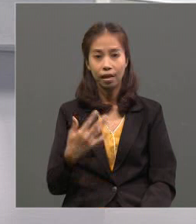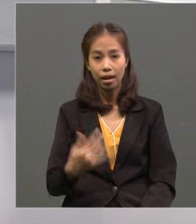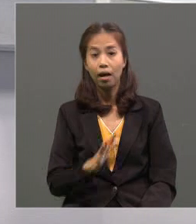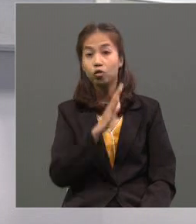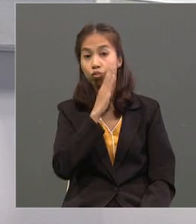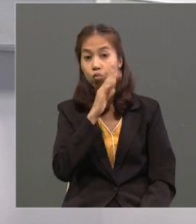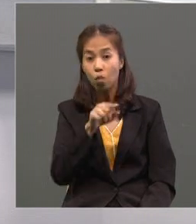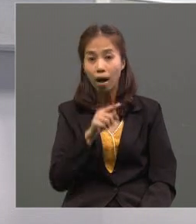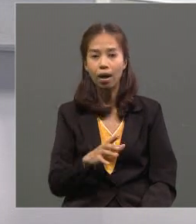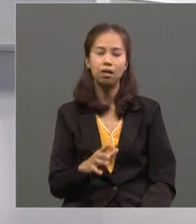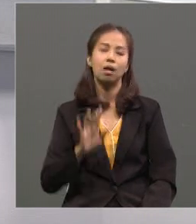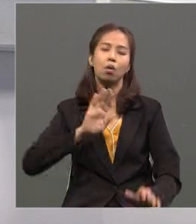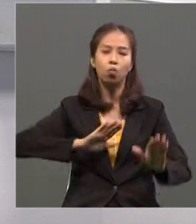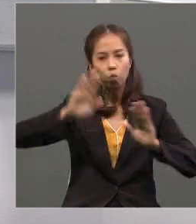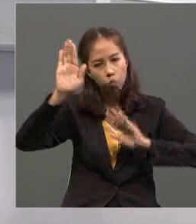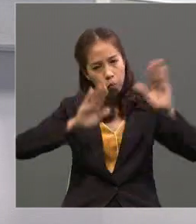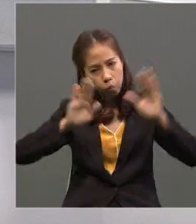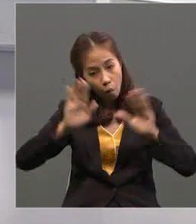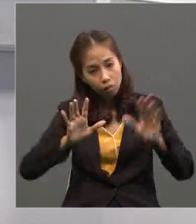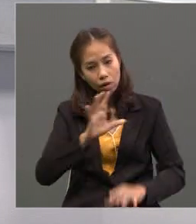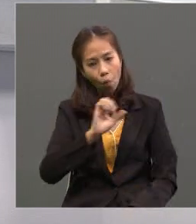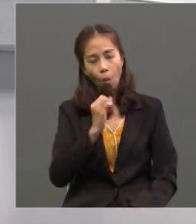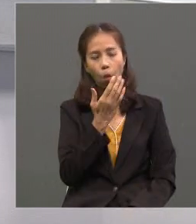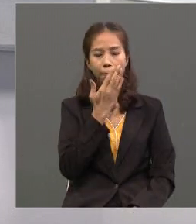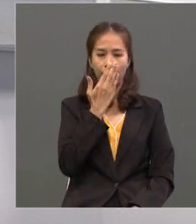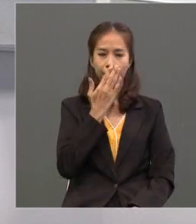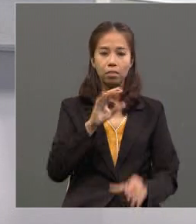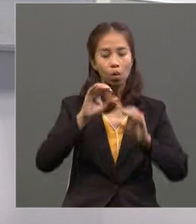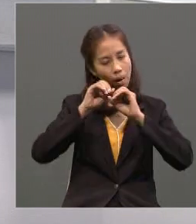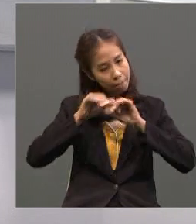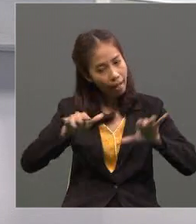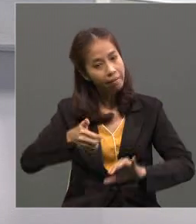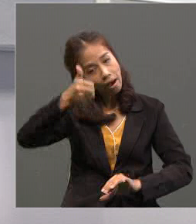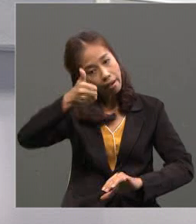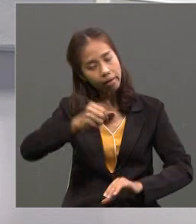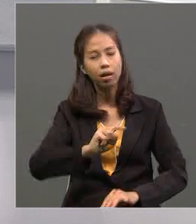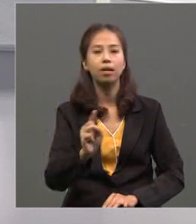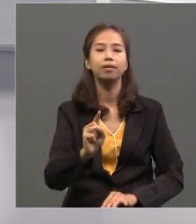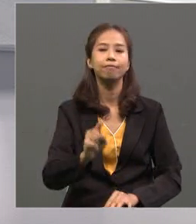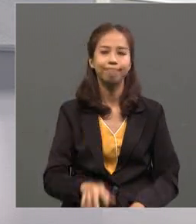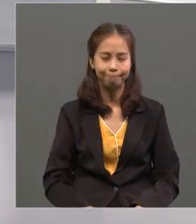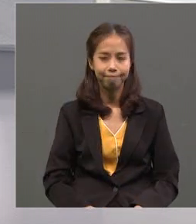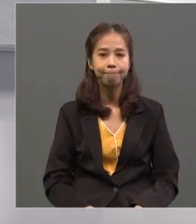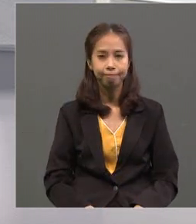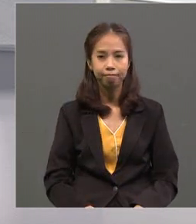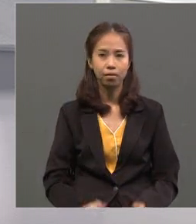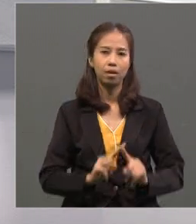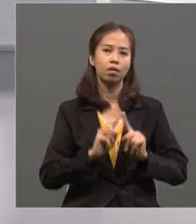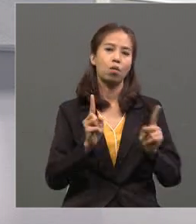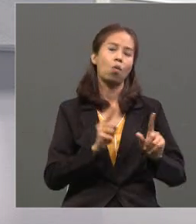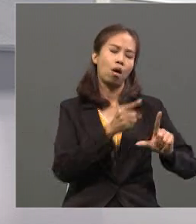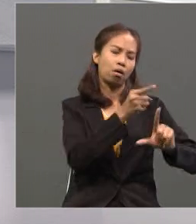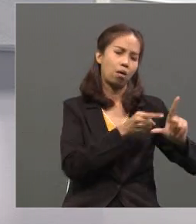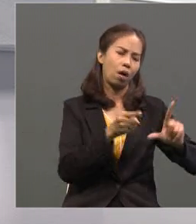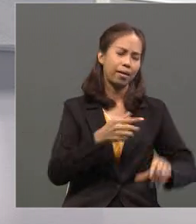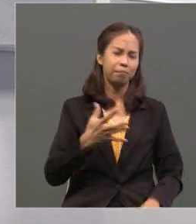จะเป็ความรับหรอว่าจะมีการเปิดเผยอันนี้นาตดตามแลนาสนใจแตอย่างหน่งคือเก้าใกลายบอกมาแล้ว่าจะไม่ปลอยไปถง